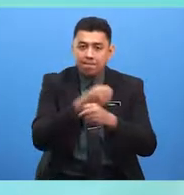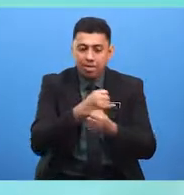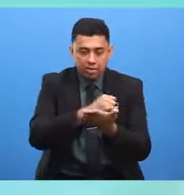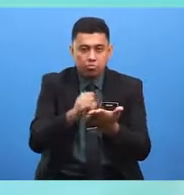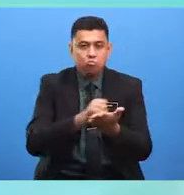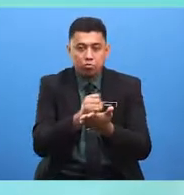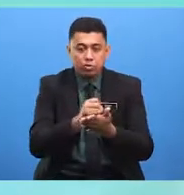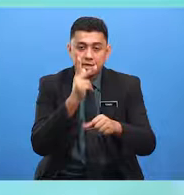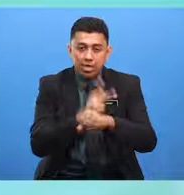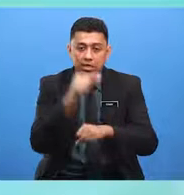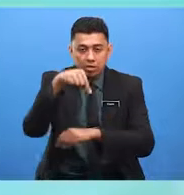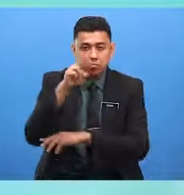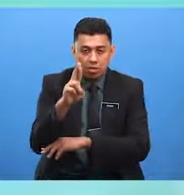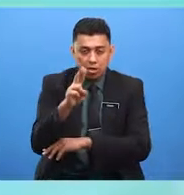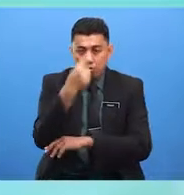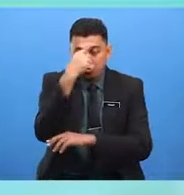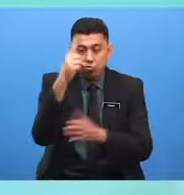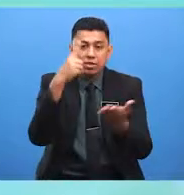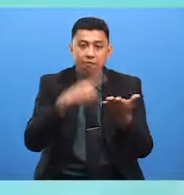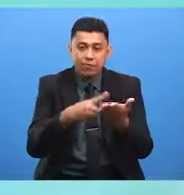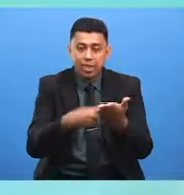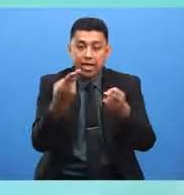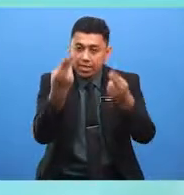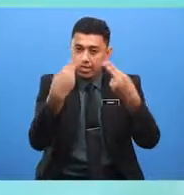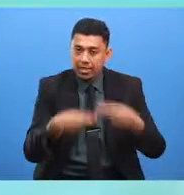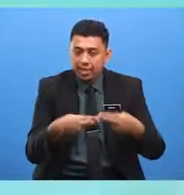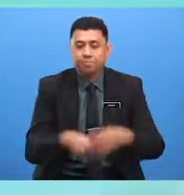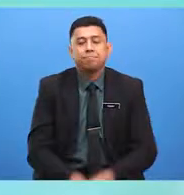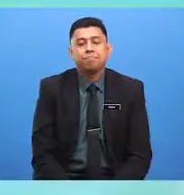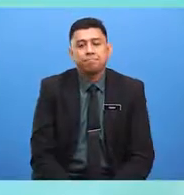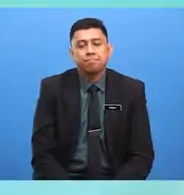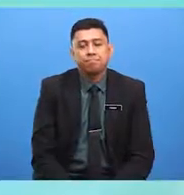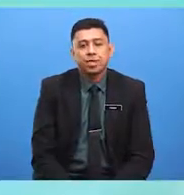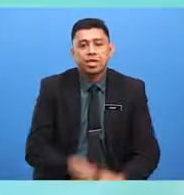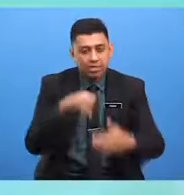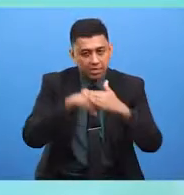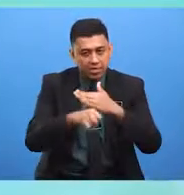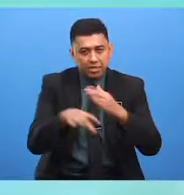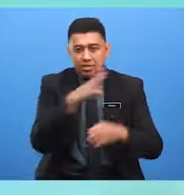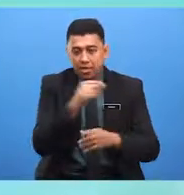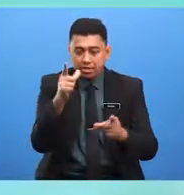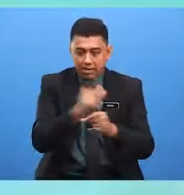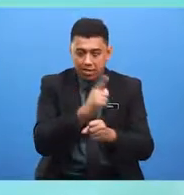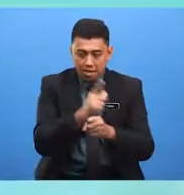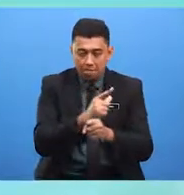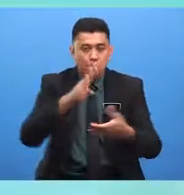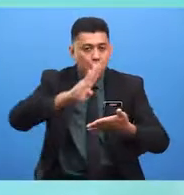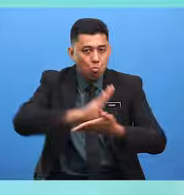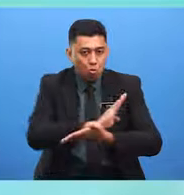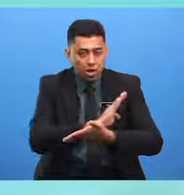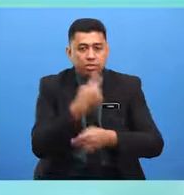Could you are made paparan untuk mendaftar kehadiran sila isikan dan lengkap kan Borang pendaftaran